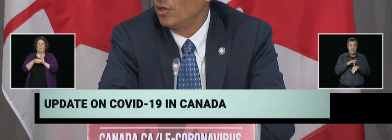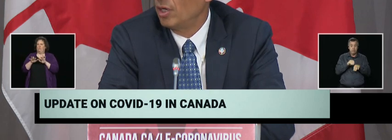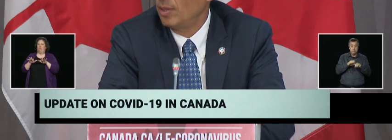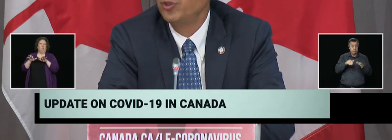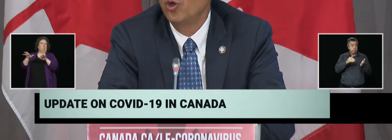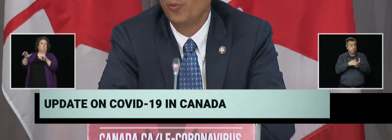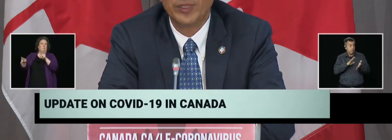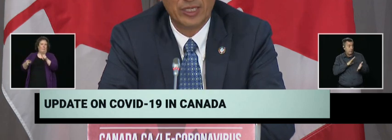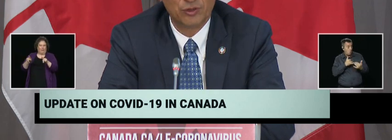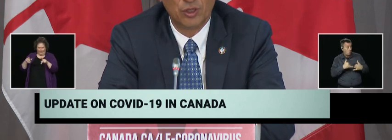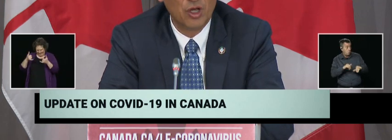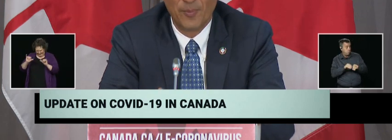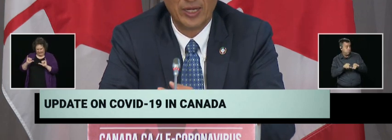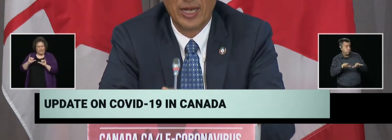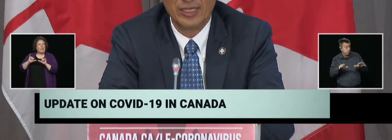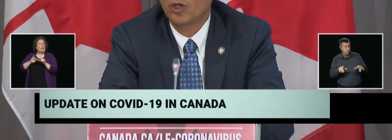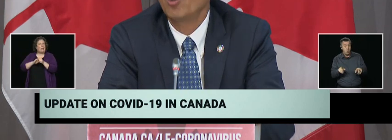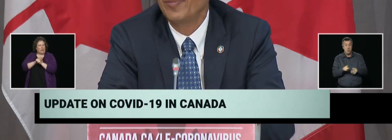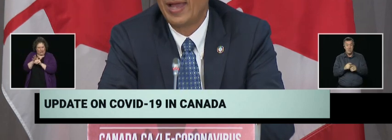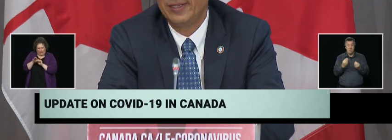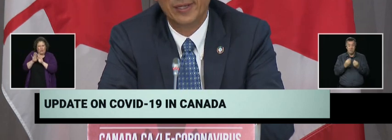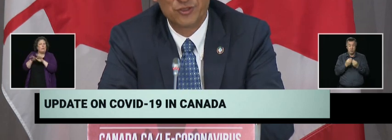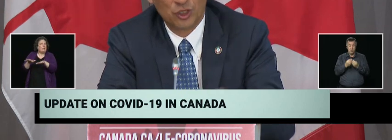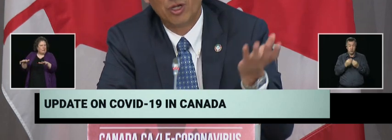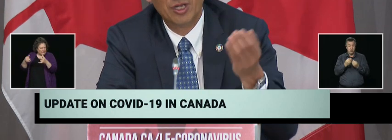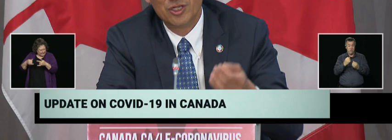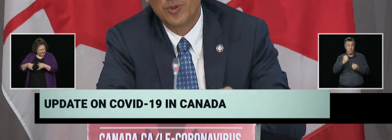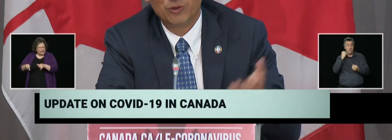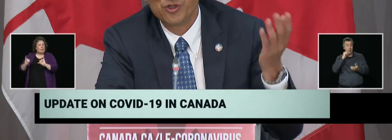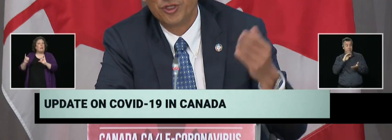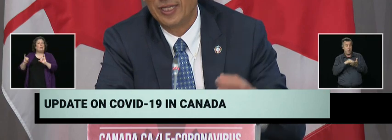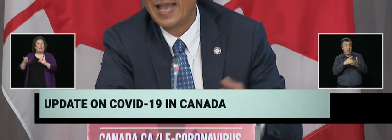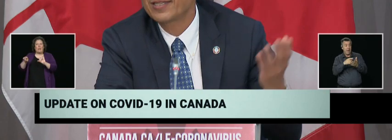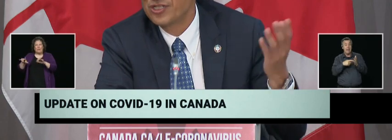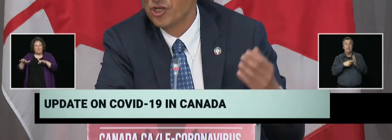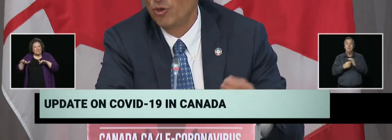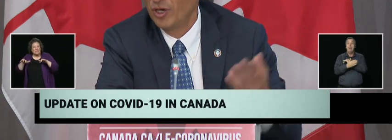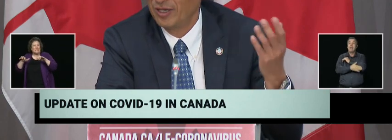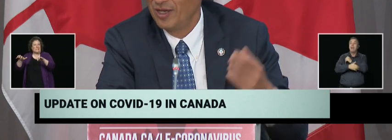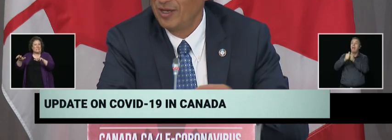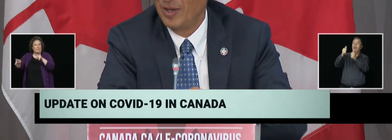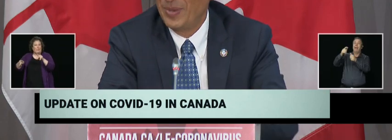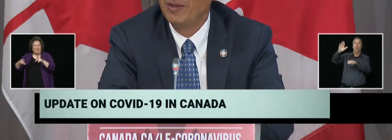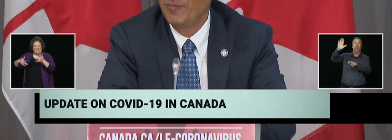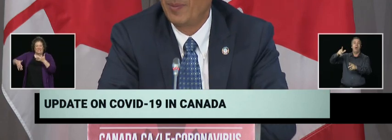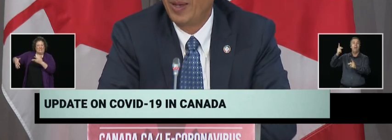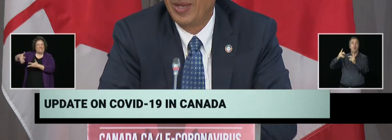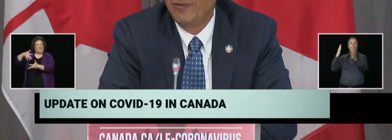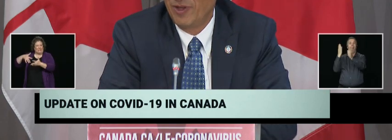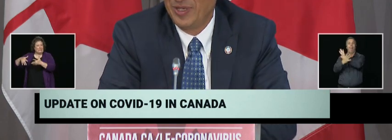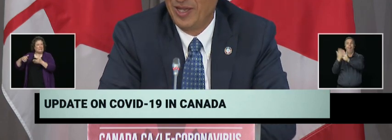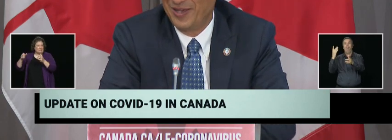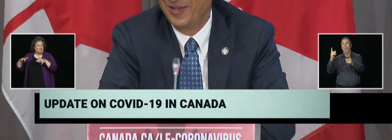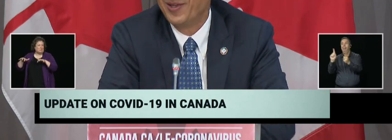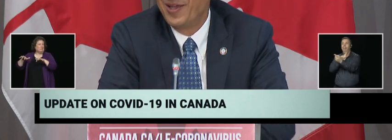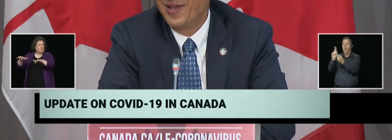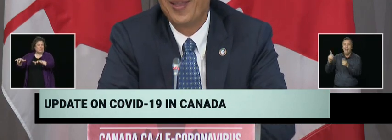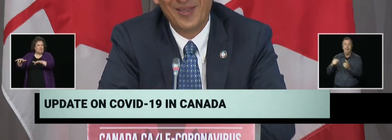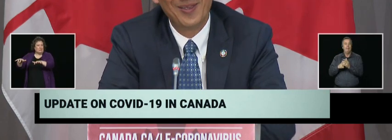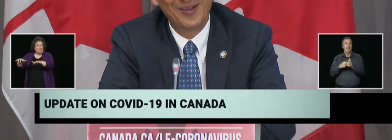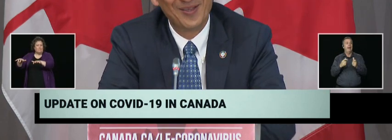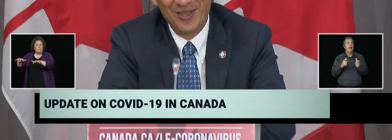population, plus haut peut-être comparé à la campagne. Je parle toujours de l'accident où ma belle famille